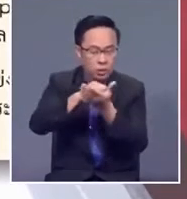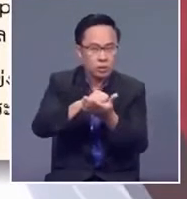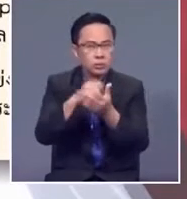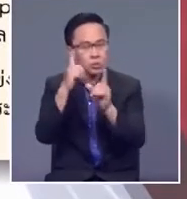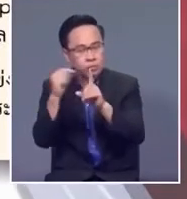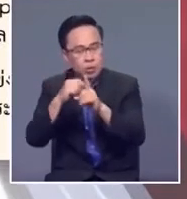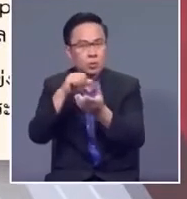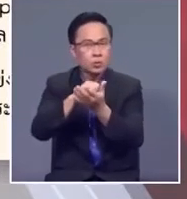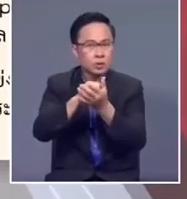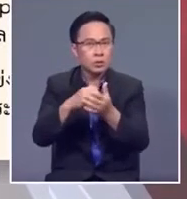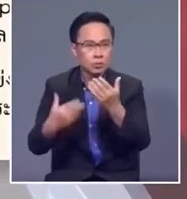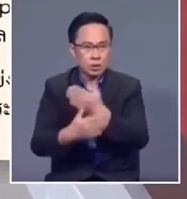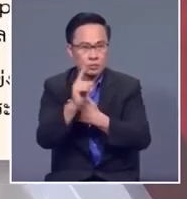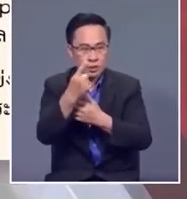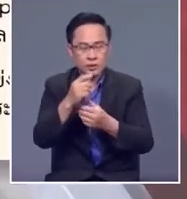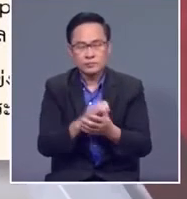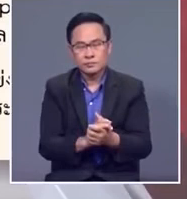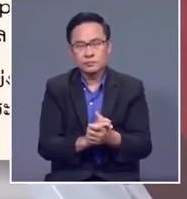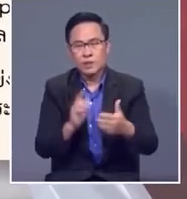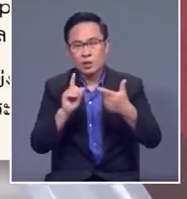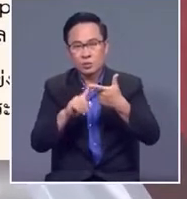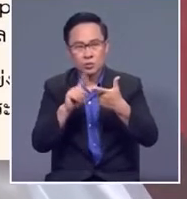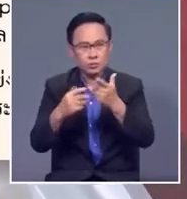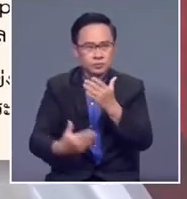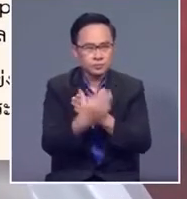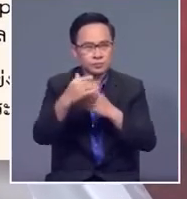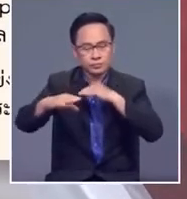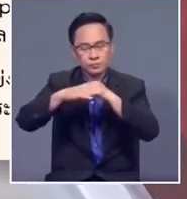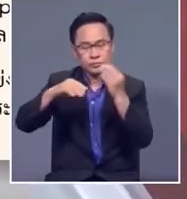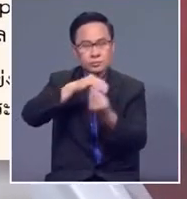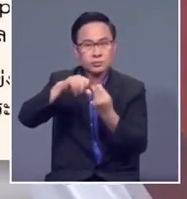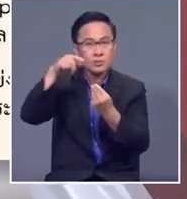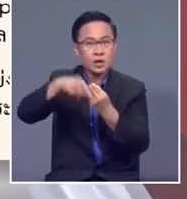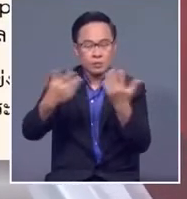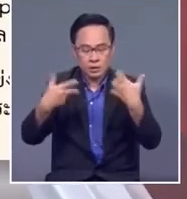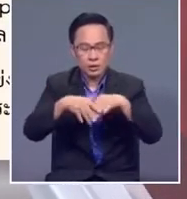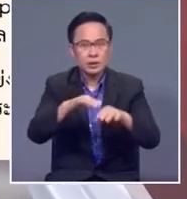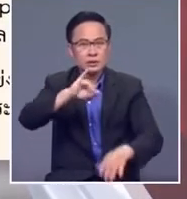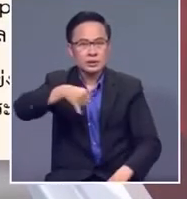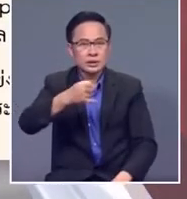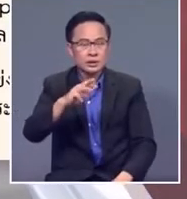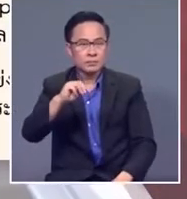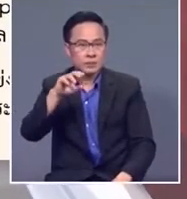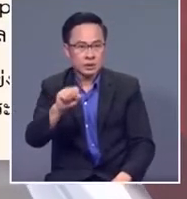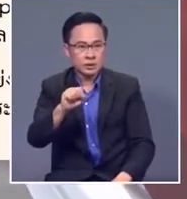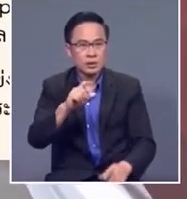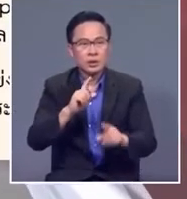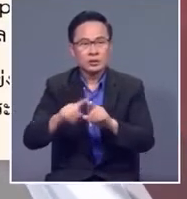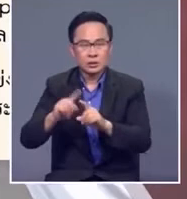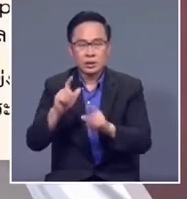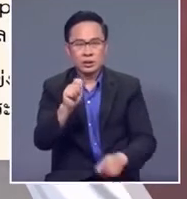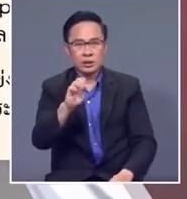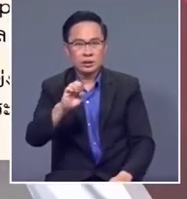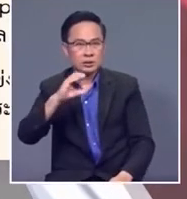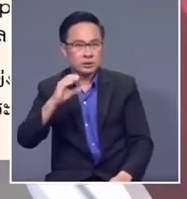นใช้โอกาสจากเขตเศรษฐกิจพิเศษและการเชื่อมโยงกับอนุภูมิภาค GMSBIMSTEC และ AEC เพื่อ